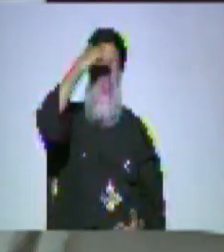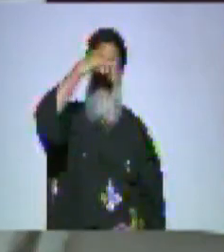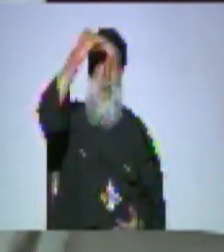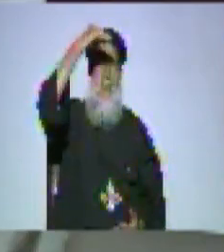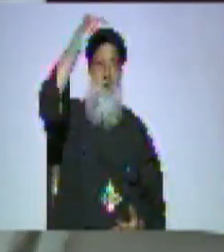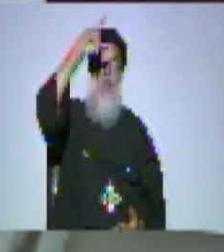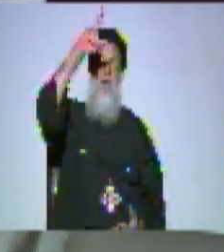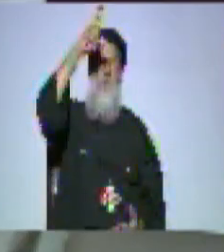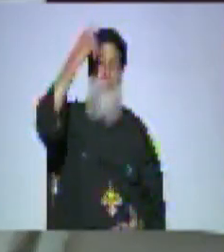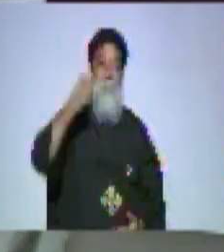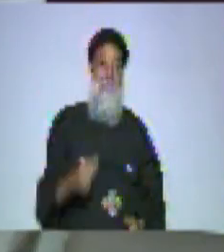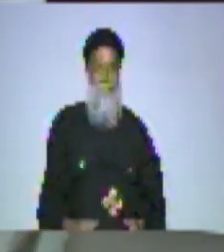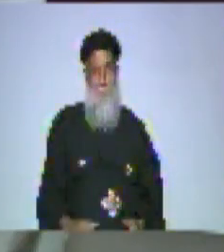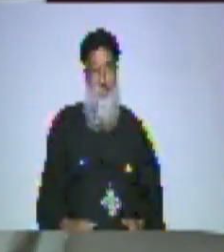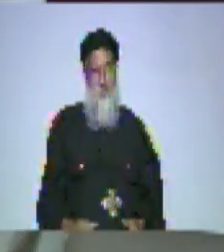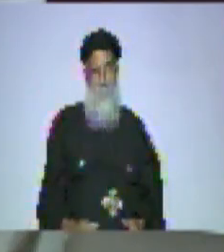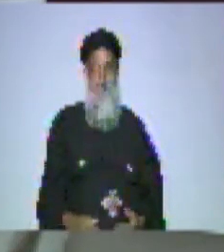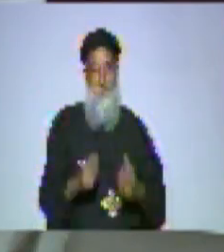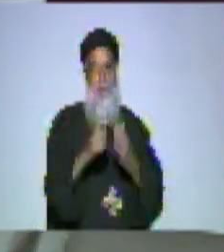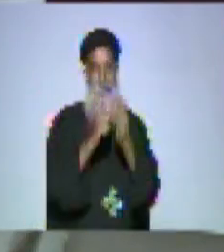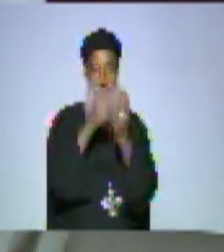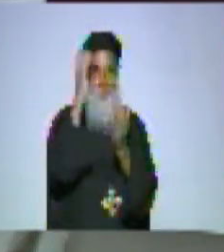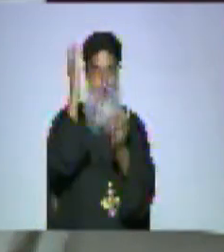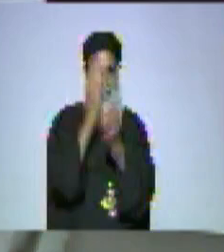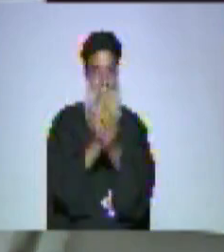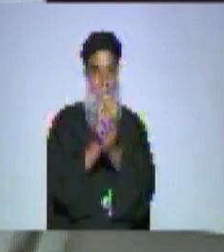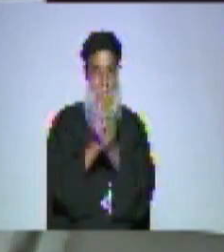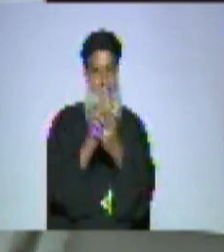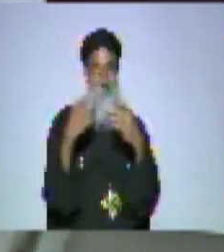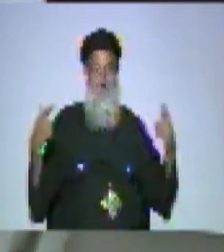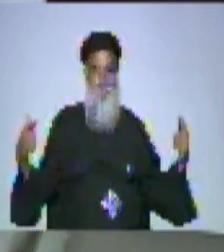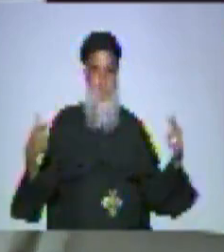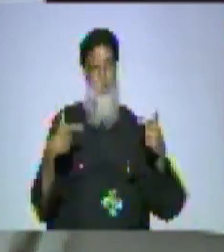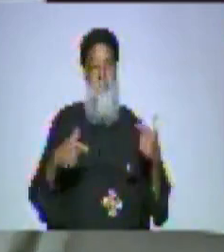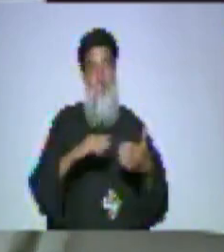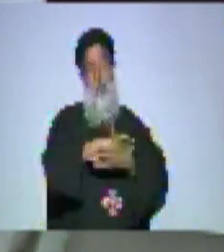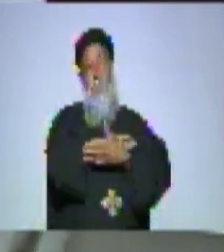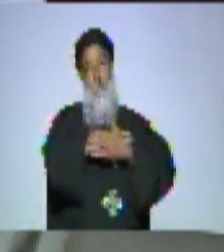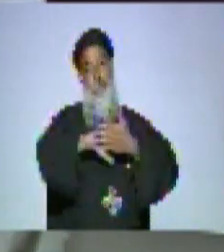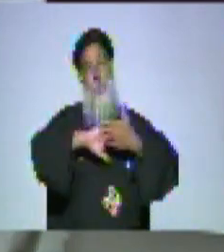يعني في ايده القرار الحرب والسلام